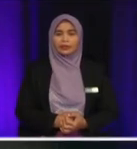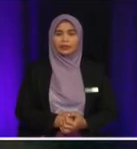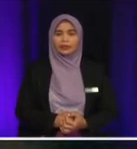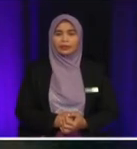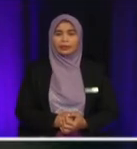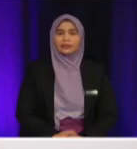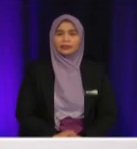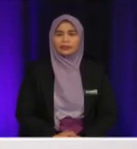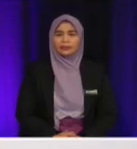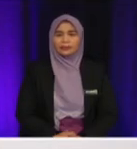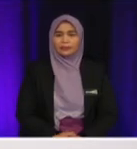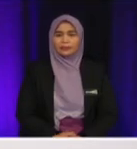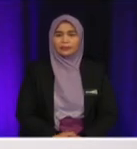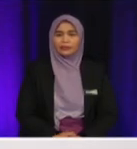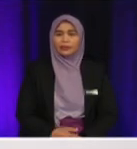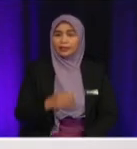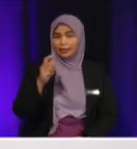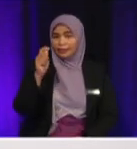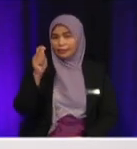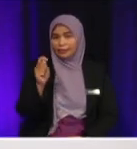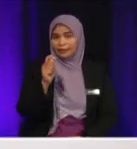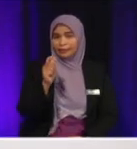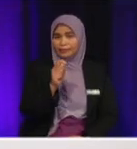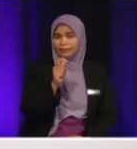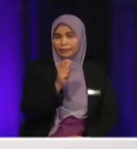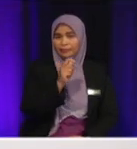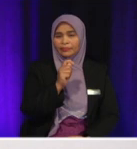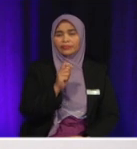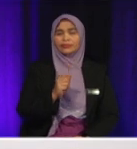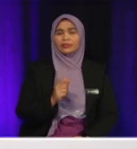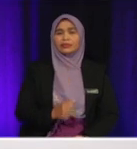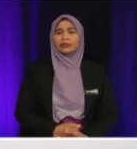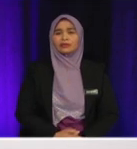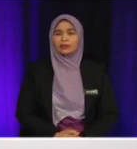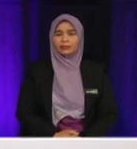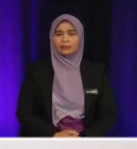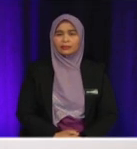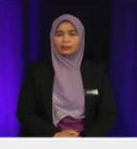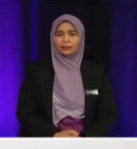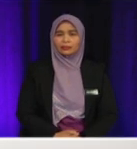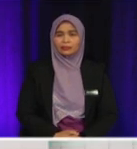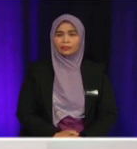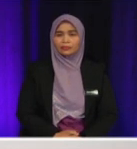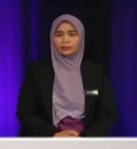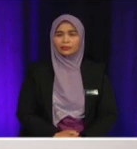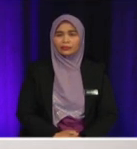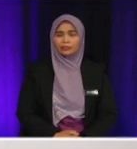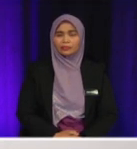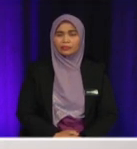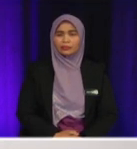tak? Ya ayyuhal lazina amanu kutiba alaikumul qisasu fil